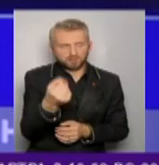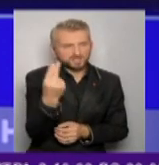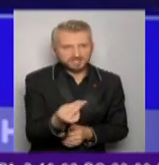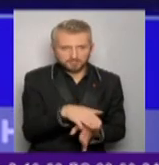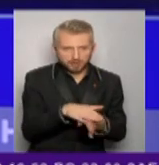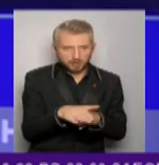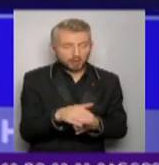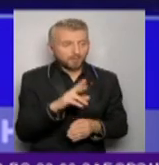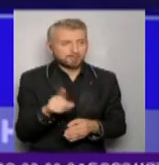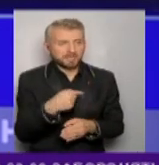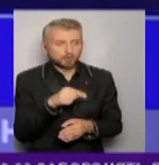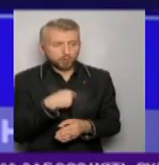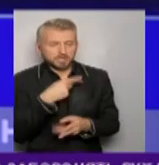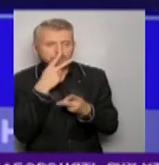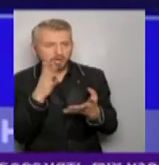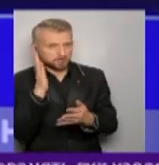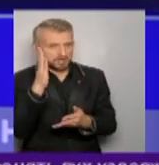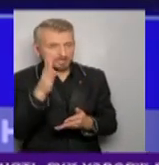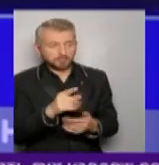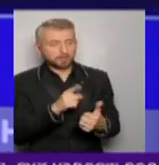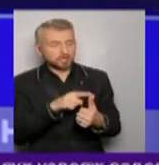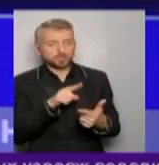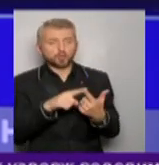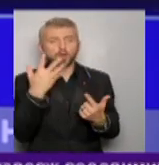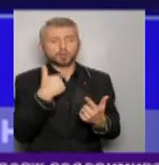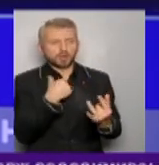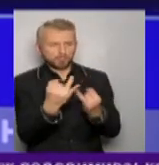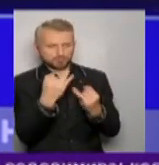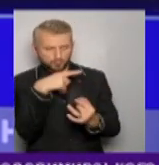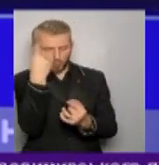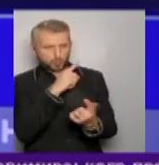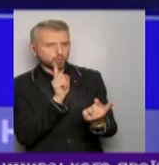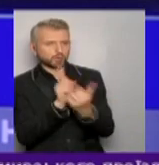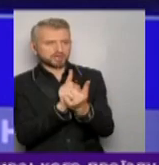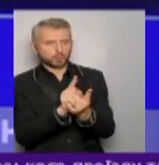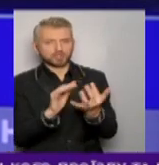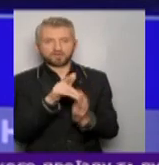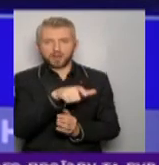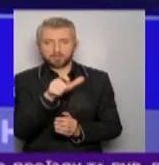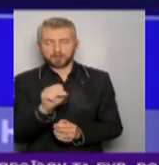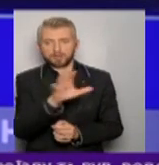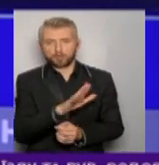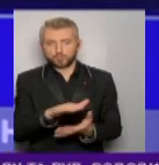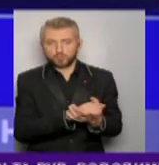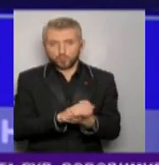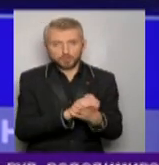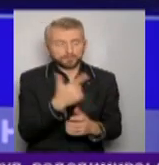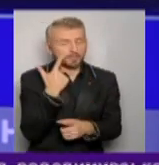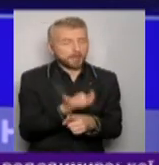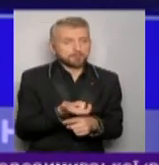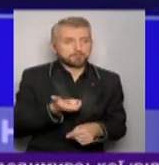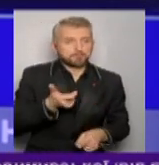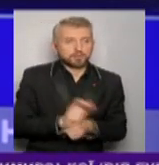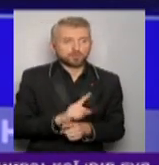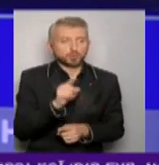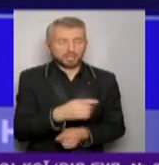ми не бачимо перспективи. Це перше. Друге, коли я спілкуюсь особисто із фермерами в Європейському Союзі, найбільше, що